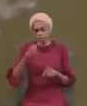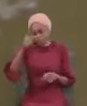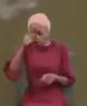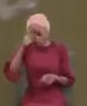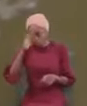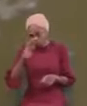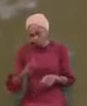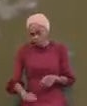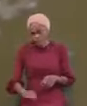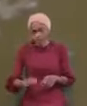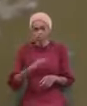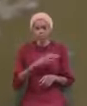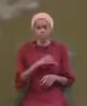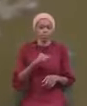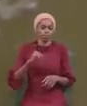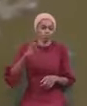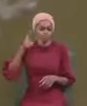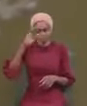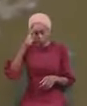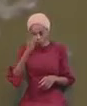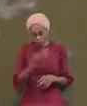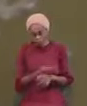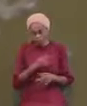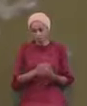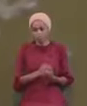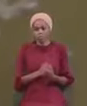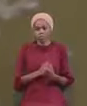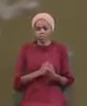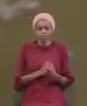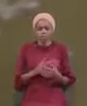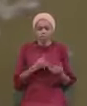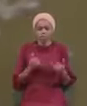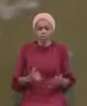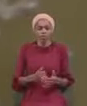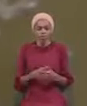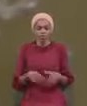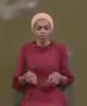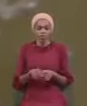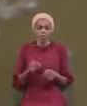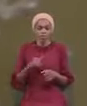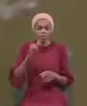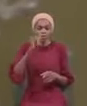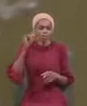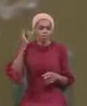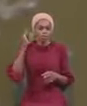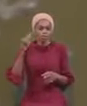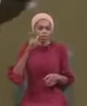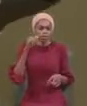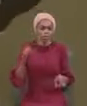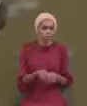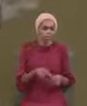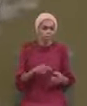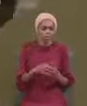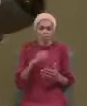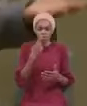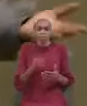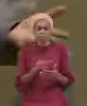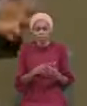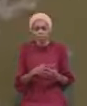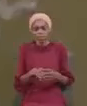ça hier une se m'a appelé pour dire te voir est venu pour